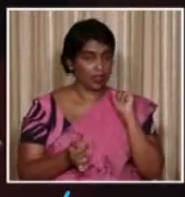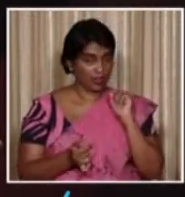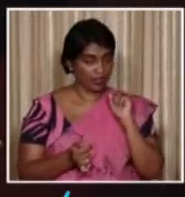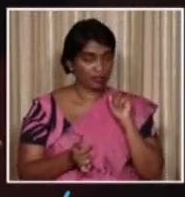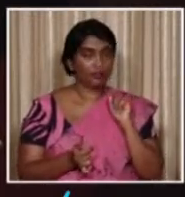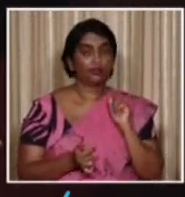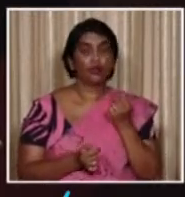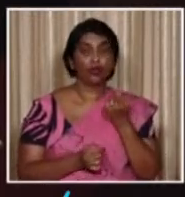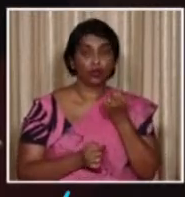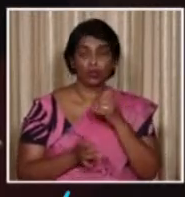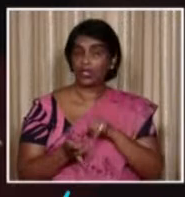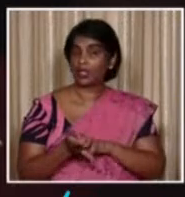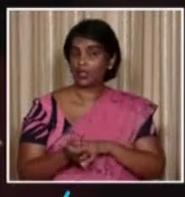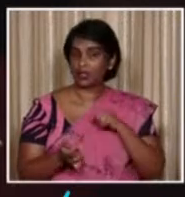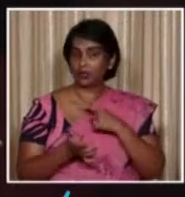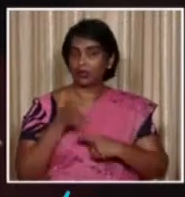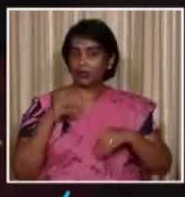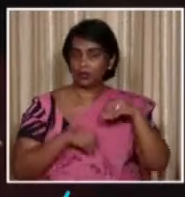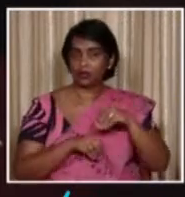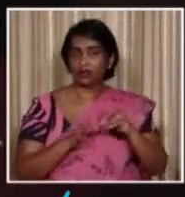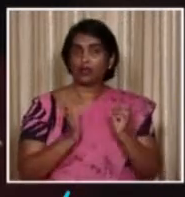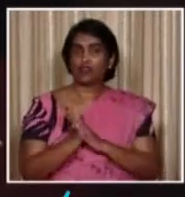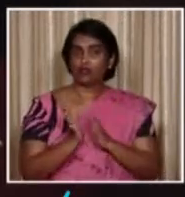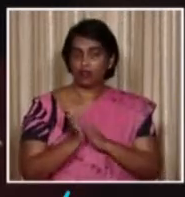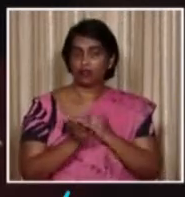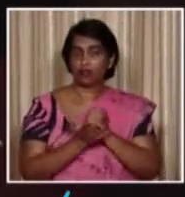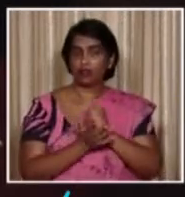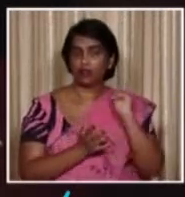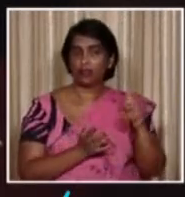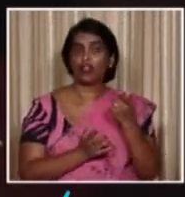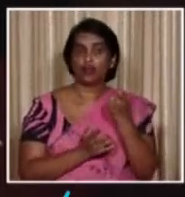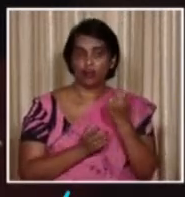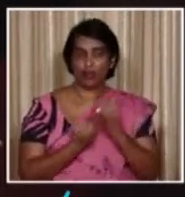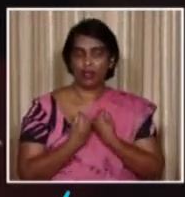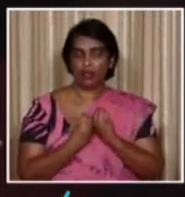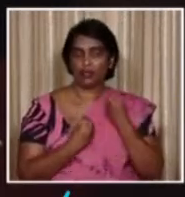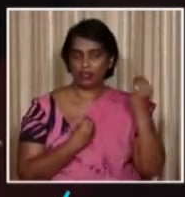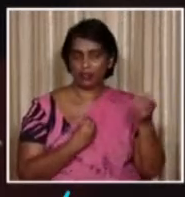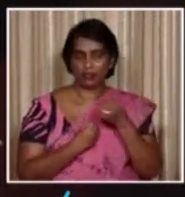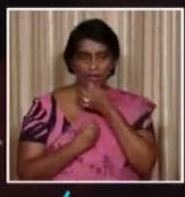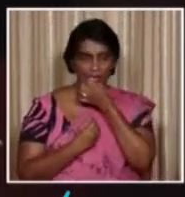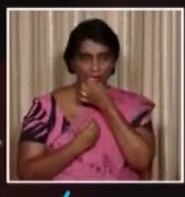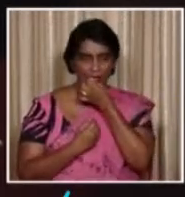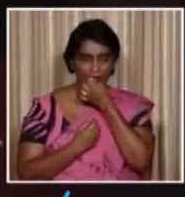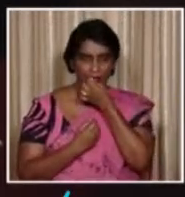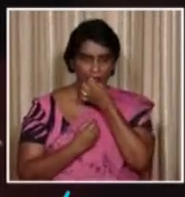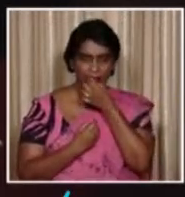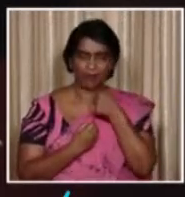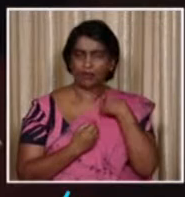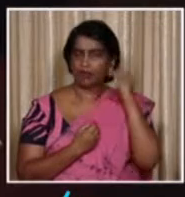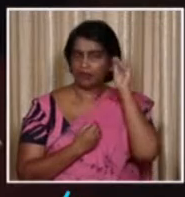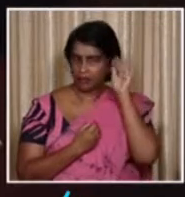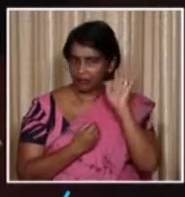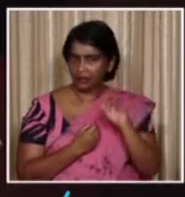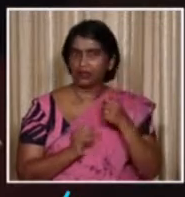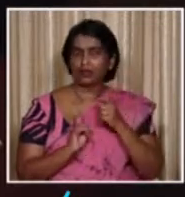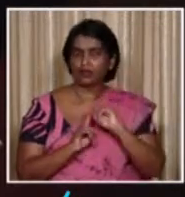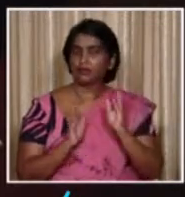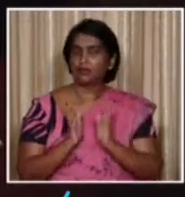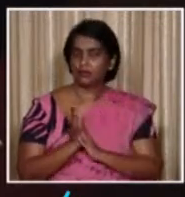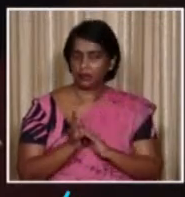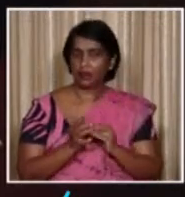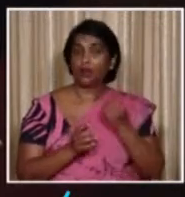මුදල් ලේකම්තුමා මැතිවරණ කොමිසමට යවලා තියෙනවා මේ මුදල් ලබලා දෙනවා කියලා. මන් දැනගන්න කැමති